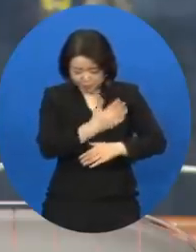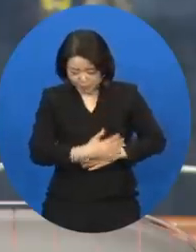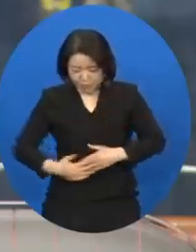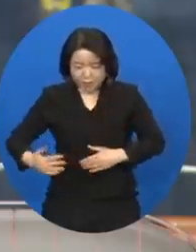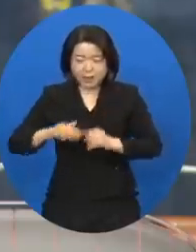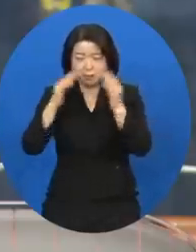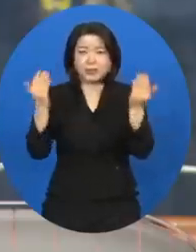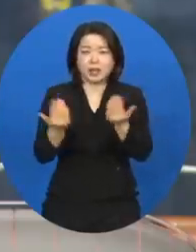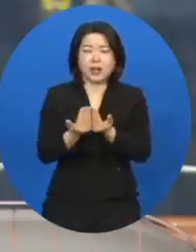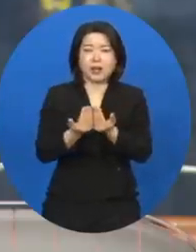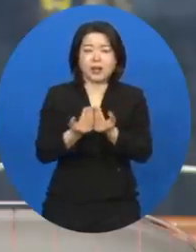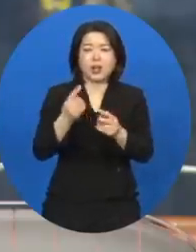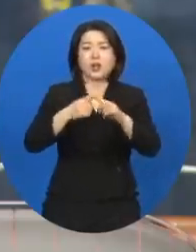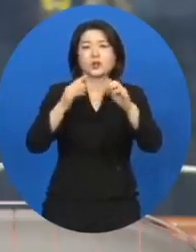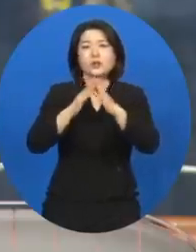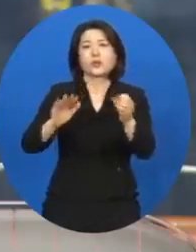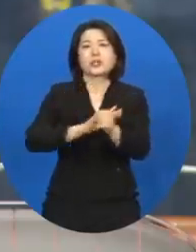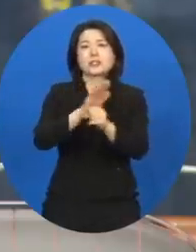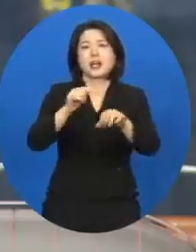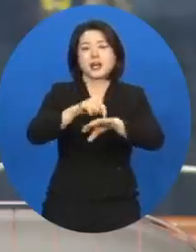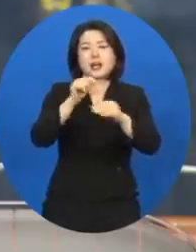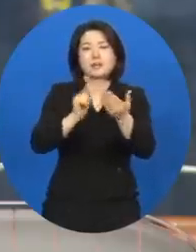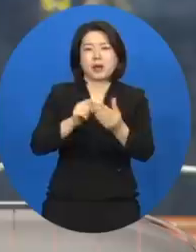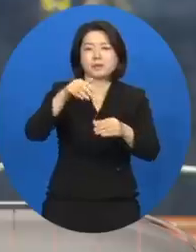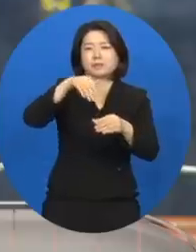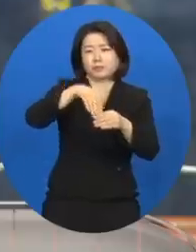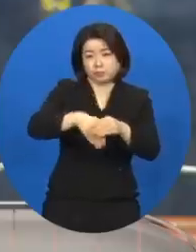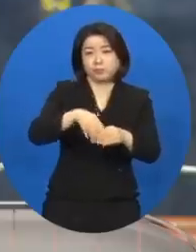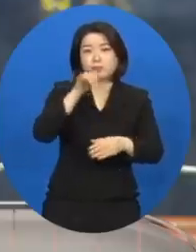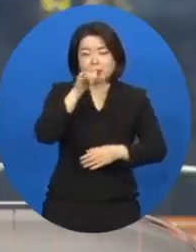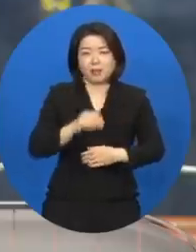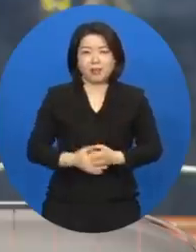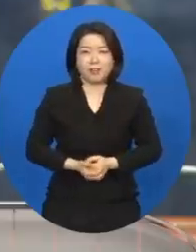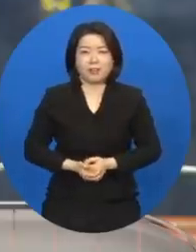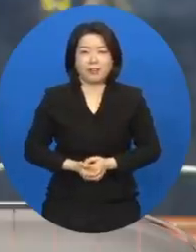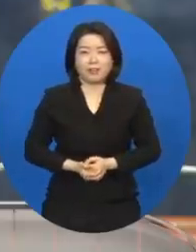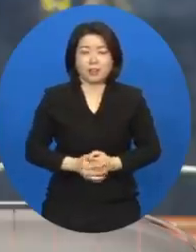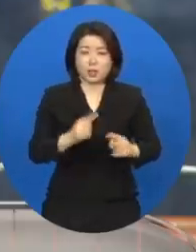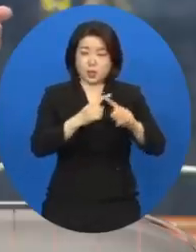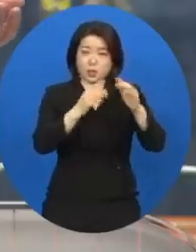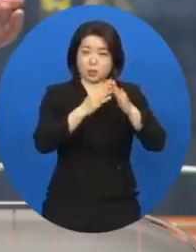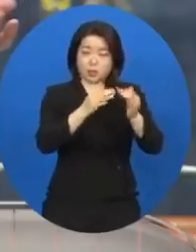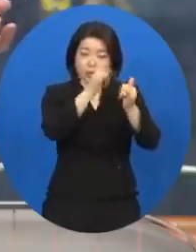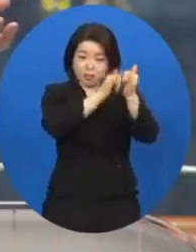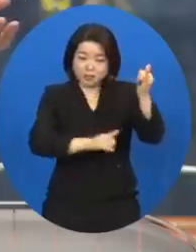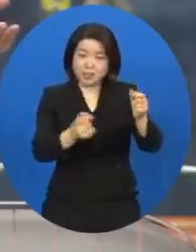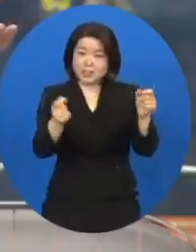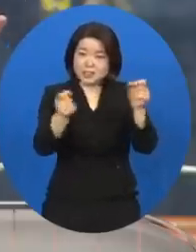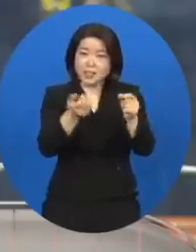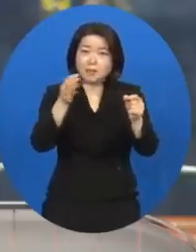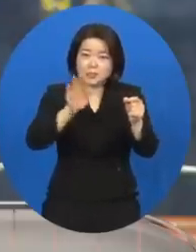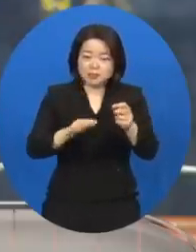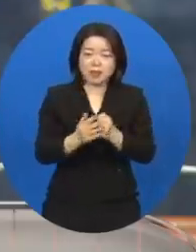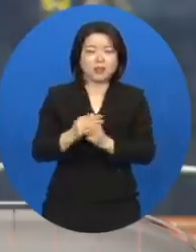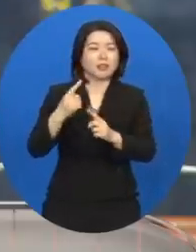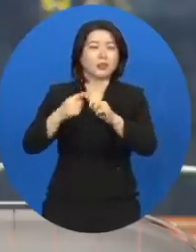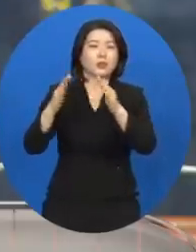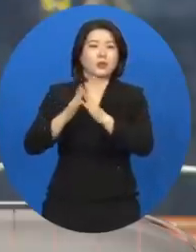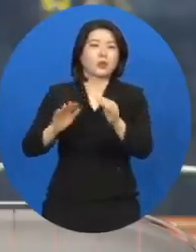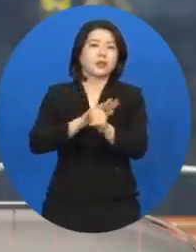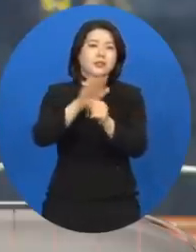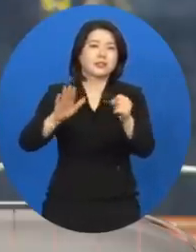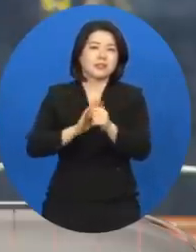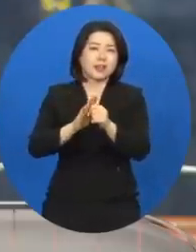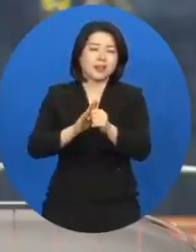마음이 심어진 거죠. 그래서 교회는 짧은 역사인데도 교회를 사랑하는 성도들이